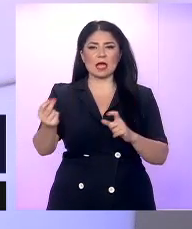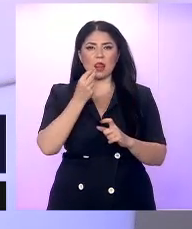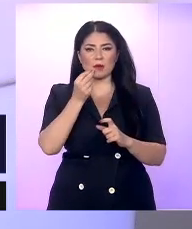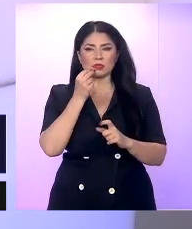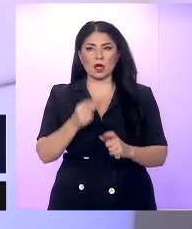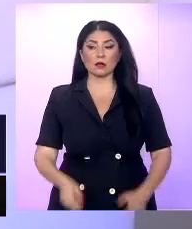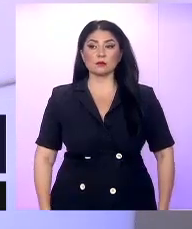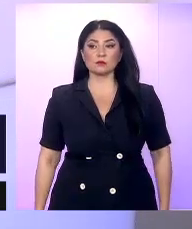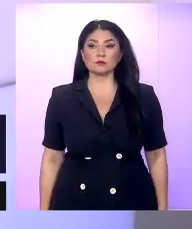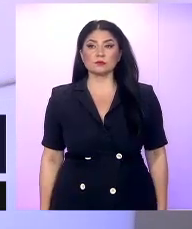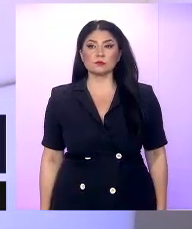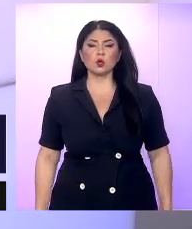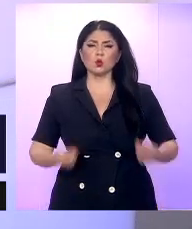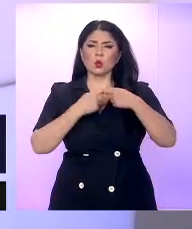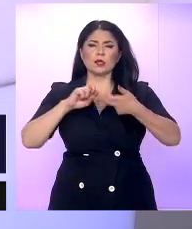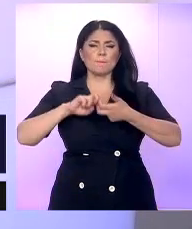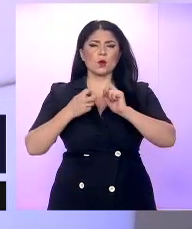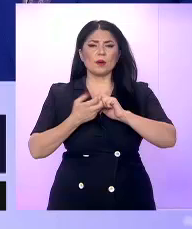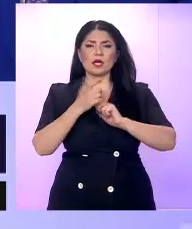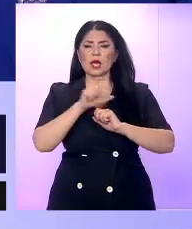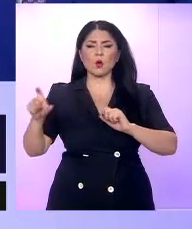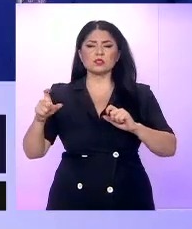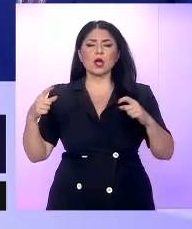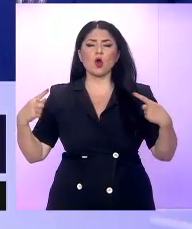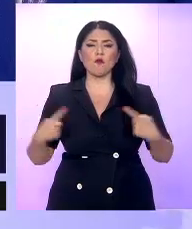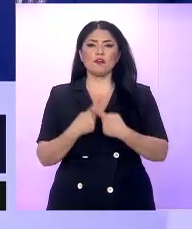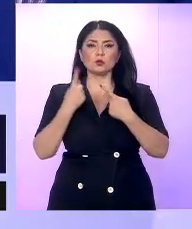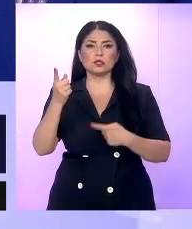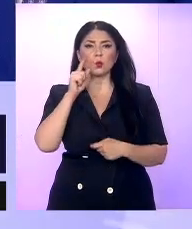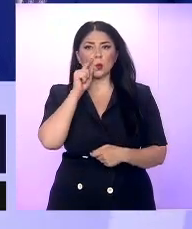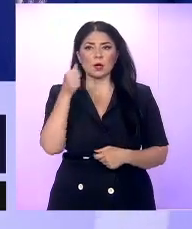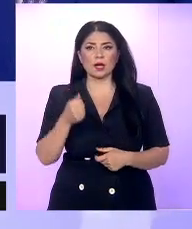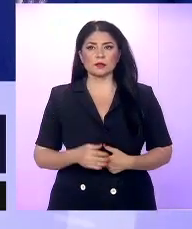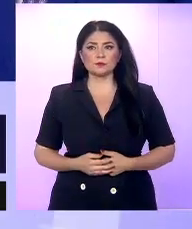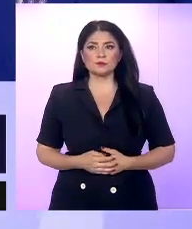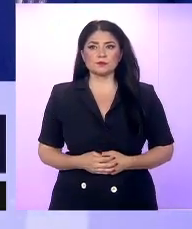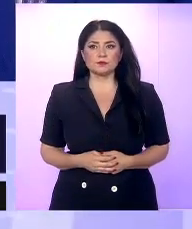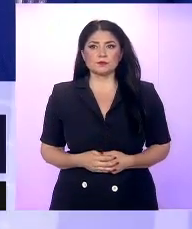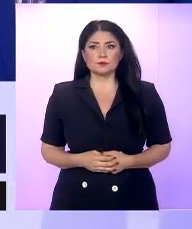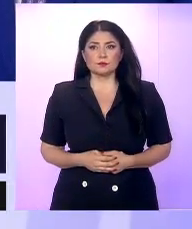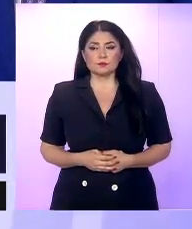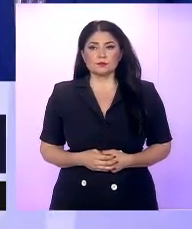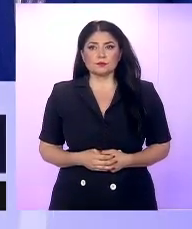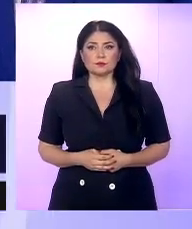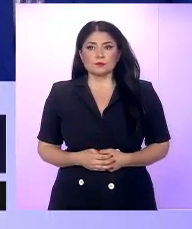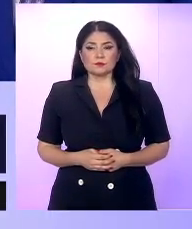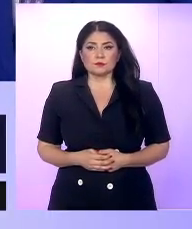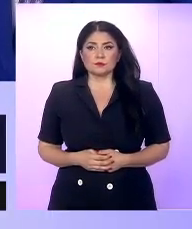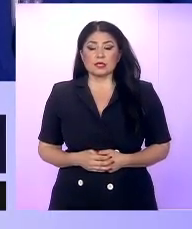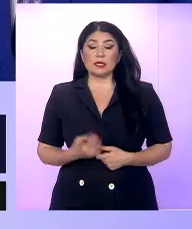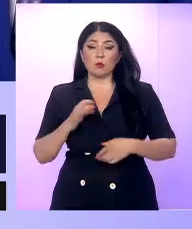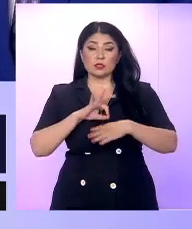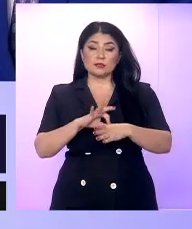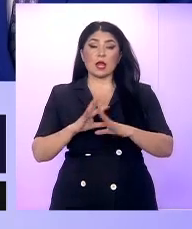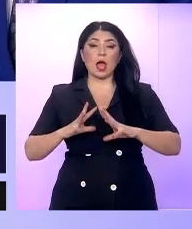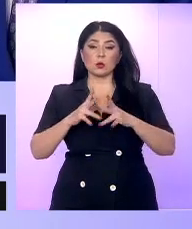alimentară, cu toate problemele pe care le generează conflictul din Ucraina, postura, poziția de la agricultură e una